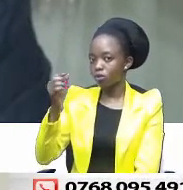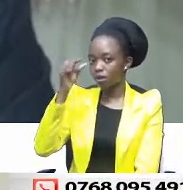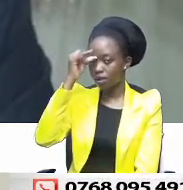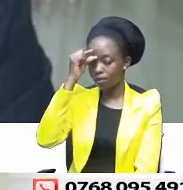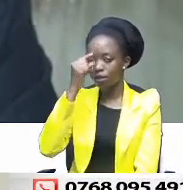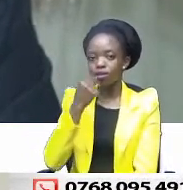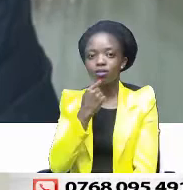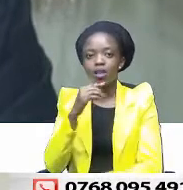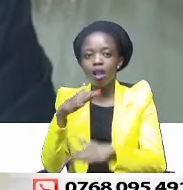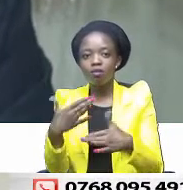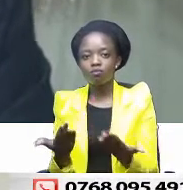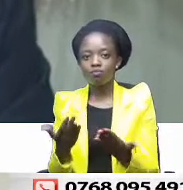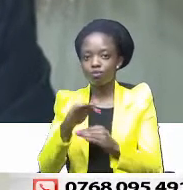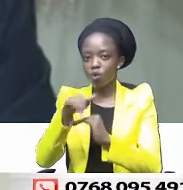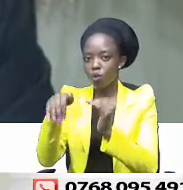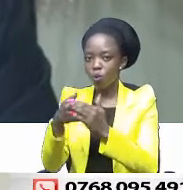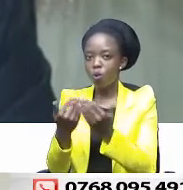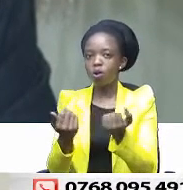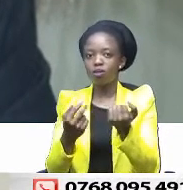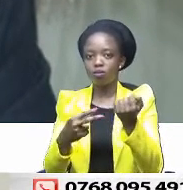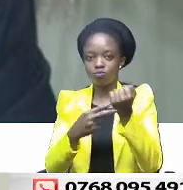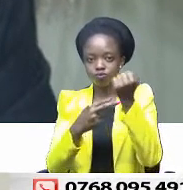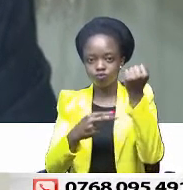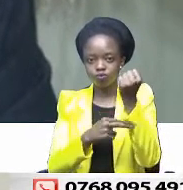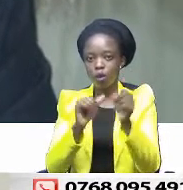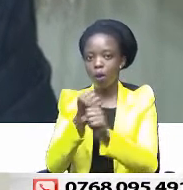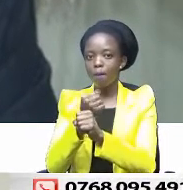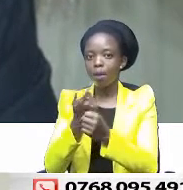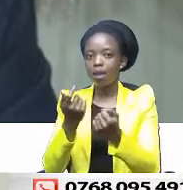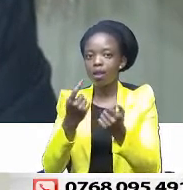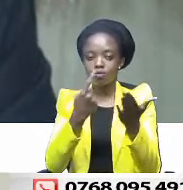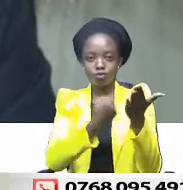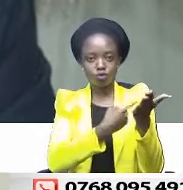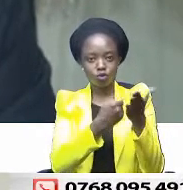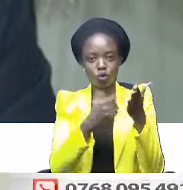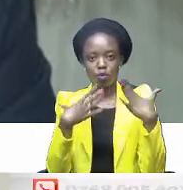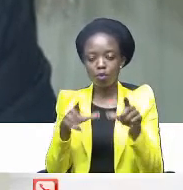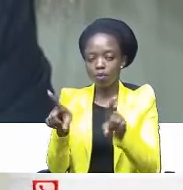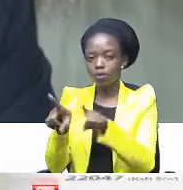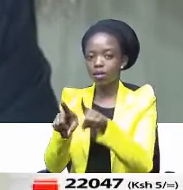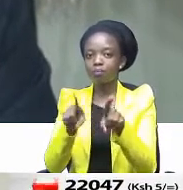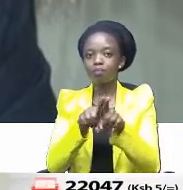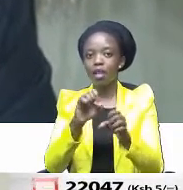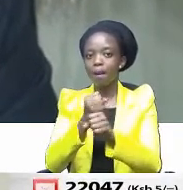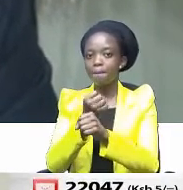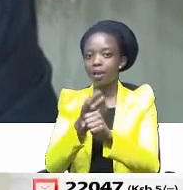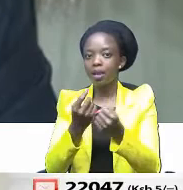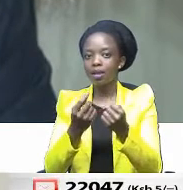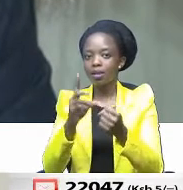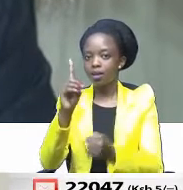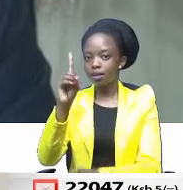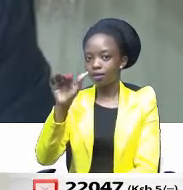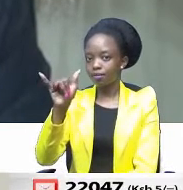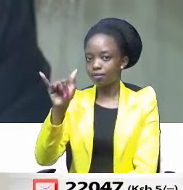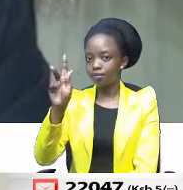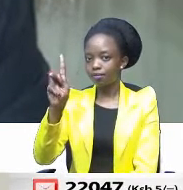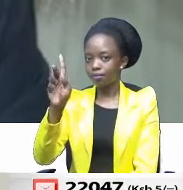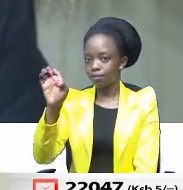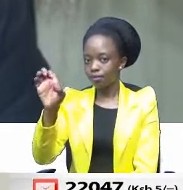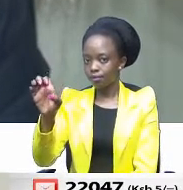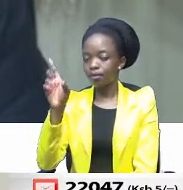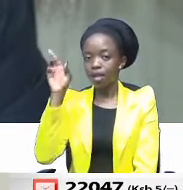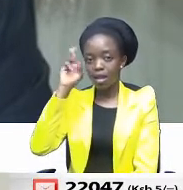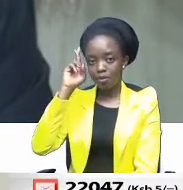ni ku desilt all the dams ilikuwa imejengwa na mkoloni, na pia kutengeneza dikes. Tunakumbuka